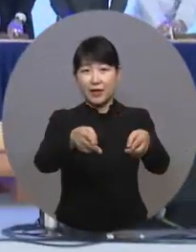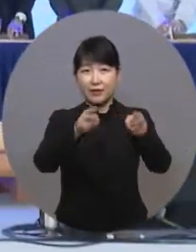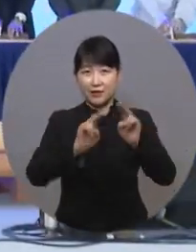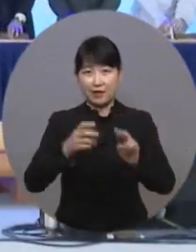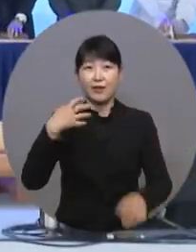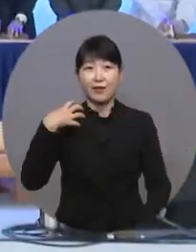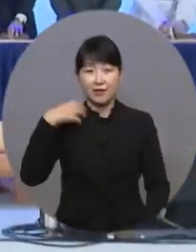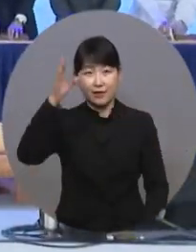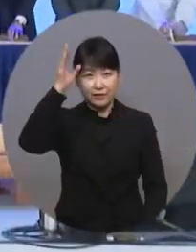김정현입니다